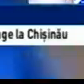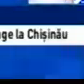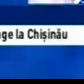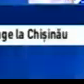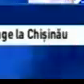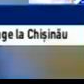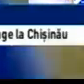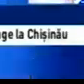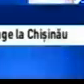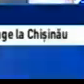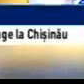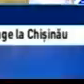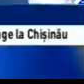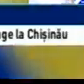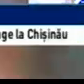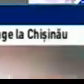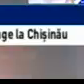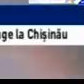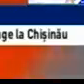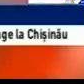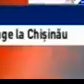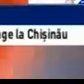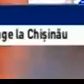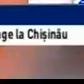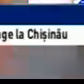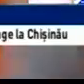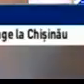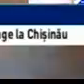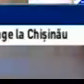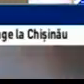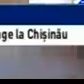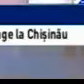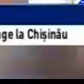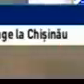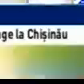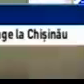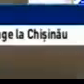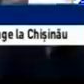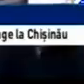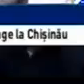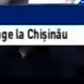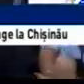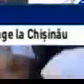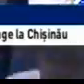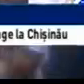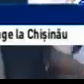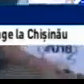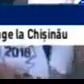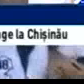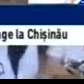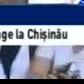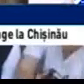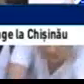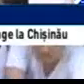completă. Aseară, poliția de frontieră le-a permis să treacă tuturor unioniștilor, mai puțin președintelui Acțiunea 2012, George Simion, care a